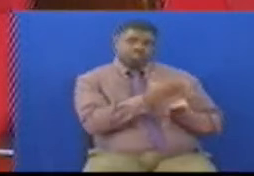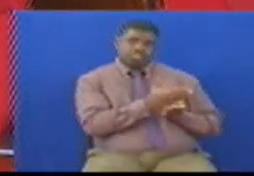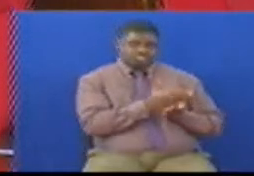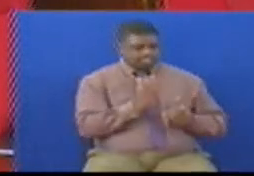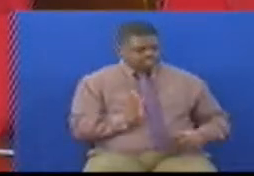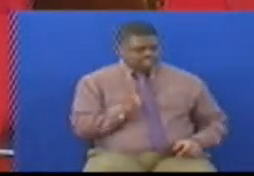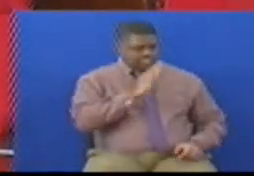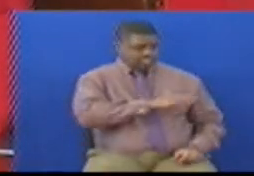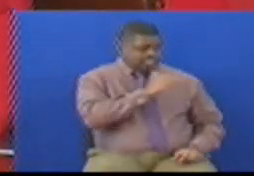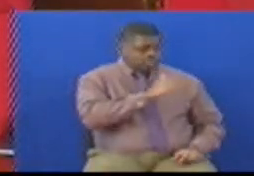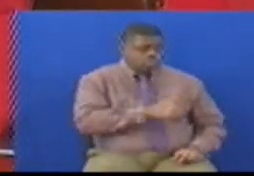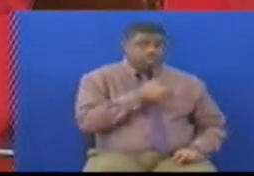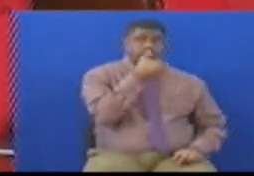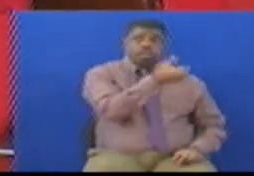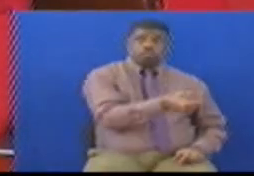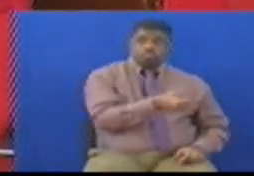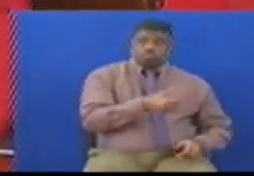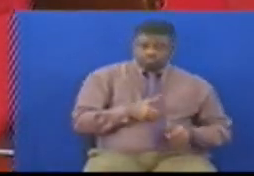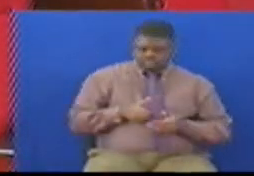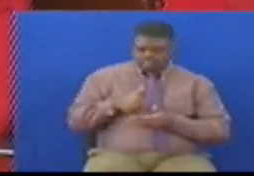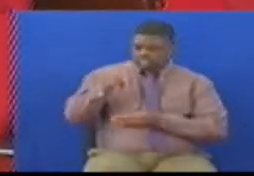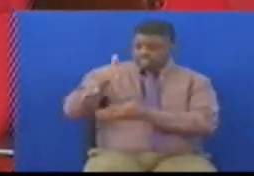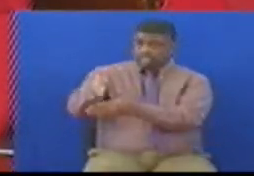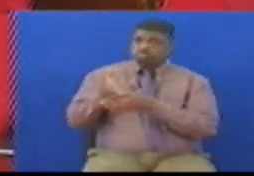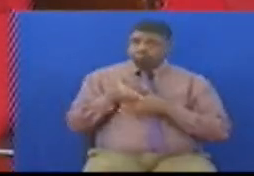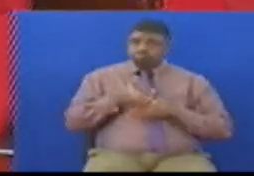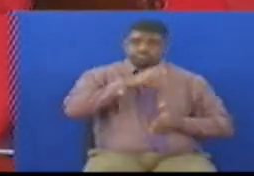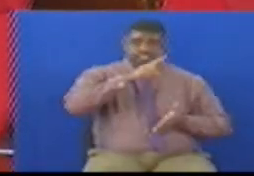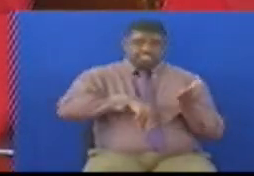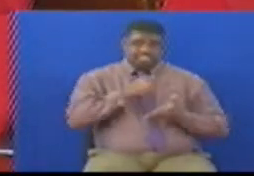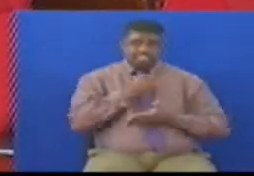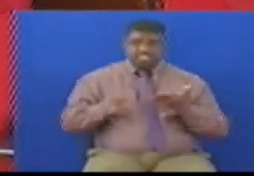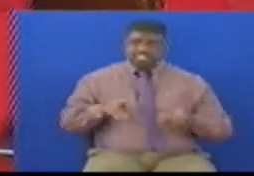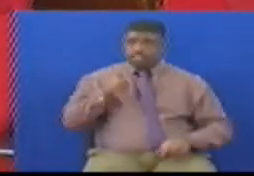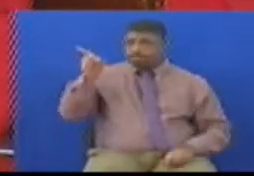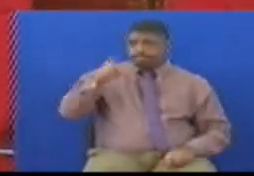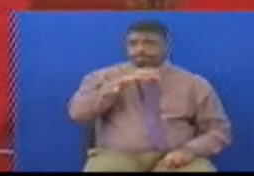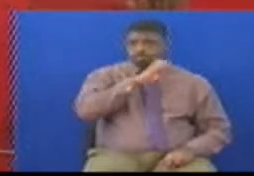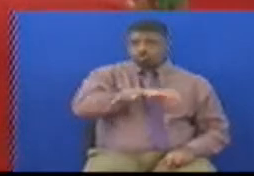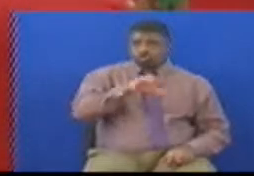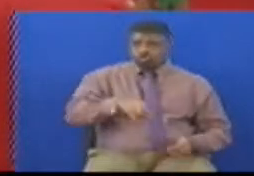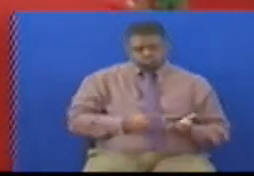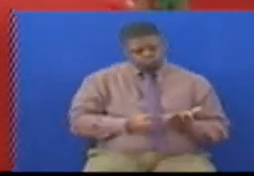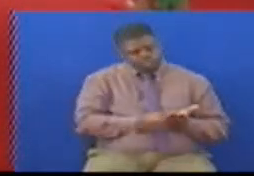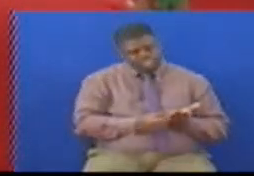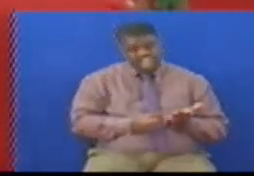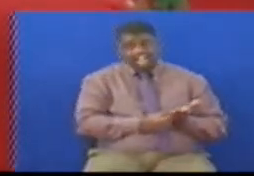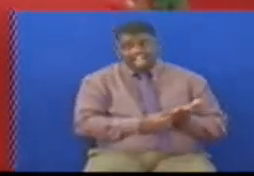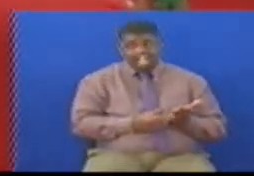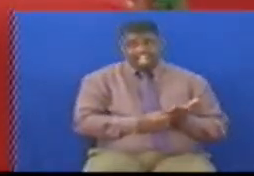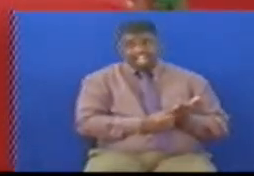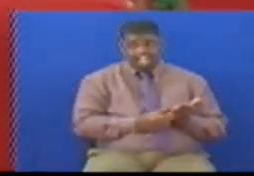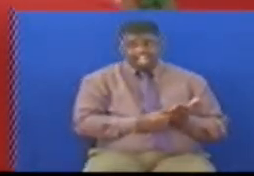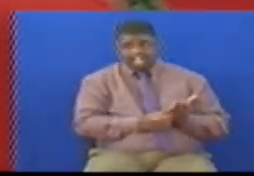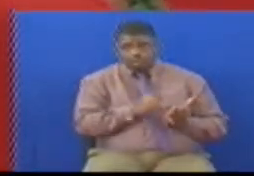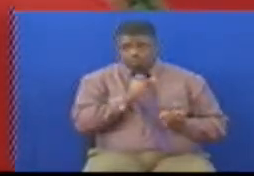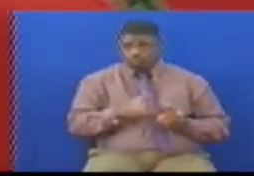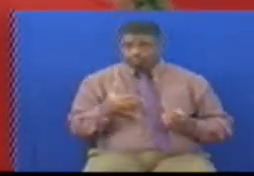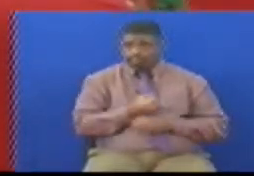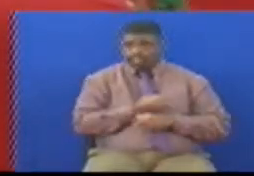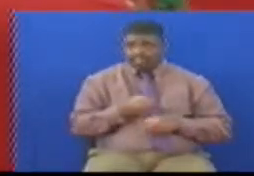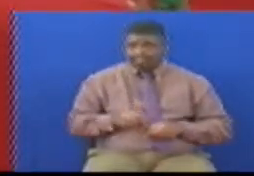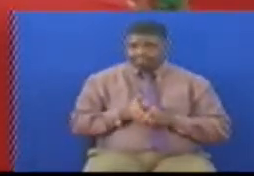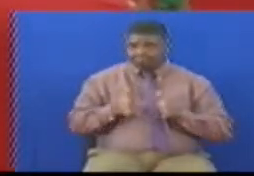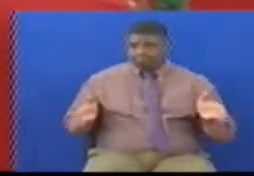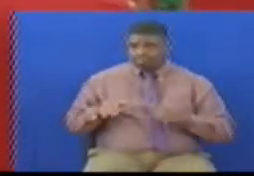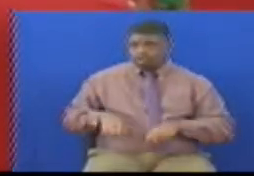siku zijazo kampuni inasajiliwa katika soko la hisa Dar es Salaam ili Watanzania wapate fursa ya kumiliki hisa hizo. Azimio namba